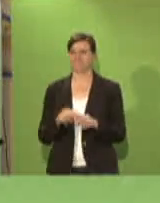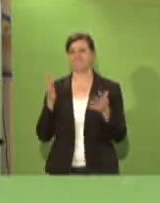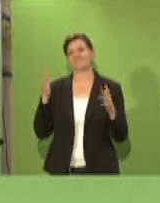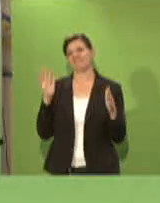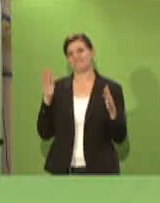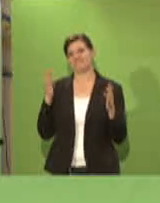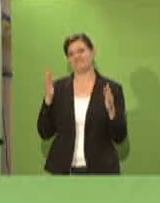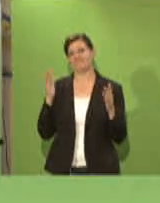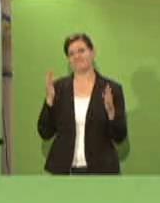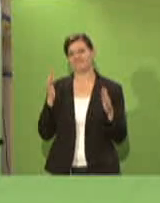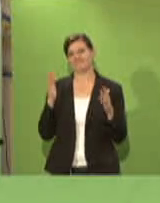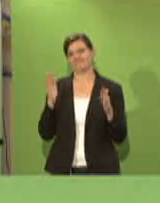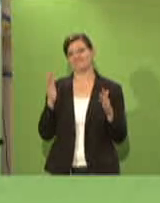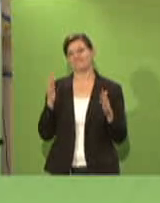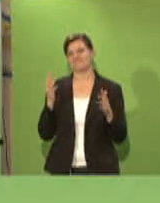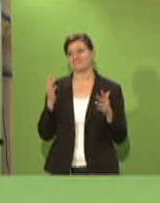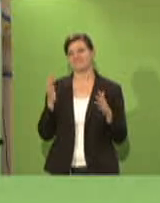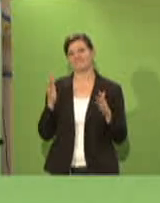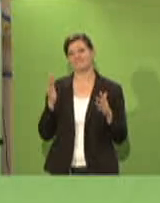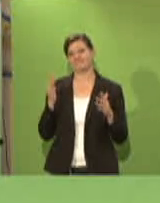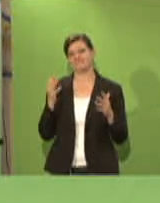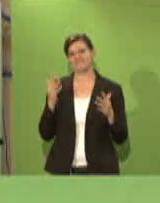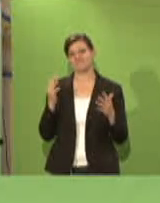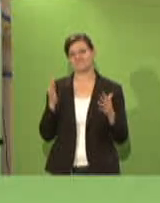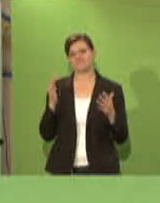Sehr gut, der Johannes.